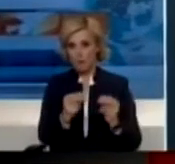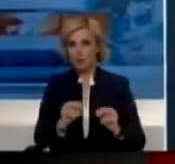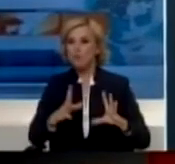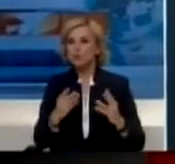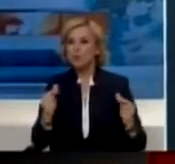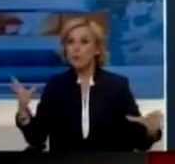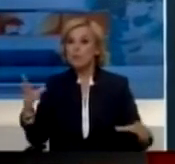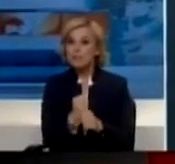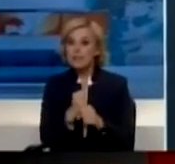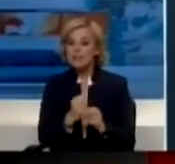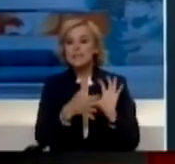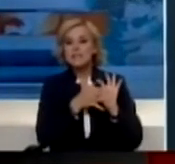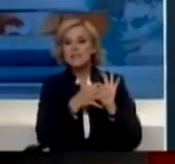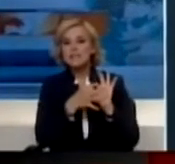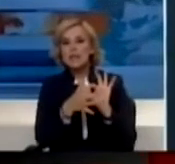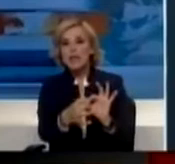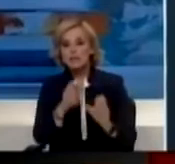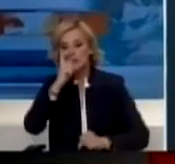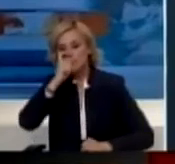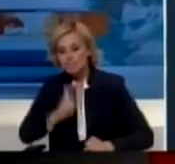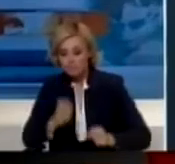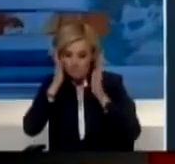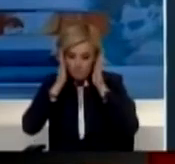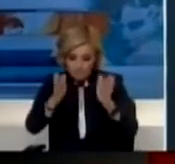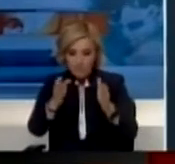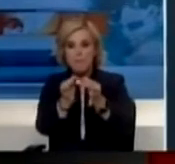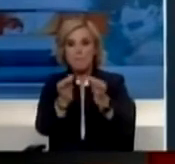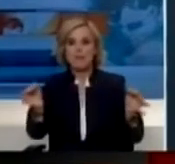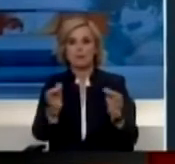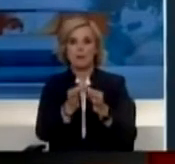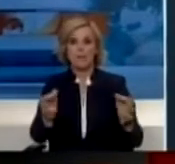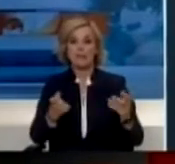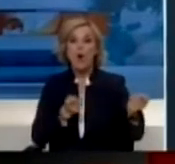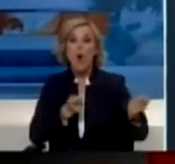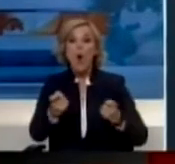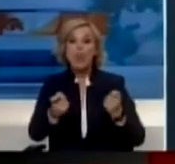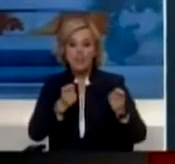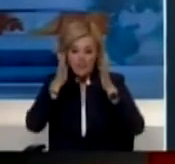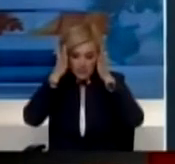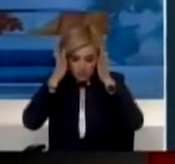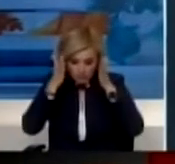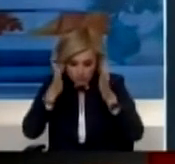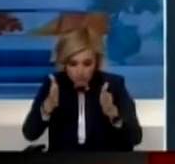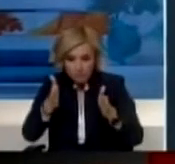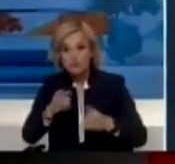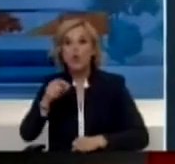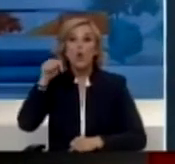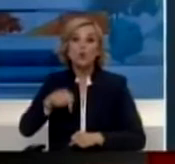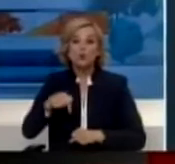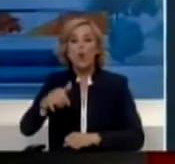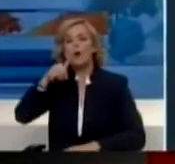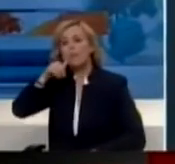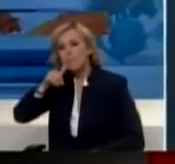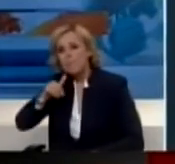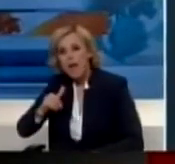είναι ένας. Συνεχίζουμε να τηρούμε τα μέτρα, συνεχίζουμε να ακολουθούμε πιστά τις οδηγίες των ειδικών. Τόσο τώρα, όσο και κατά τη